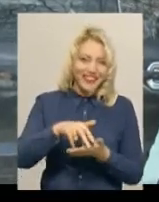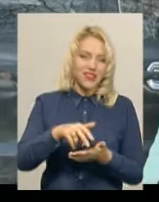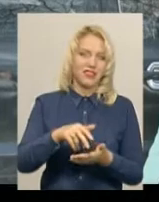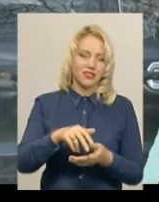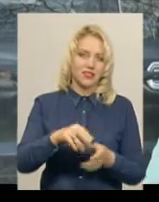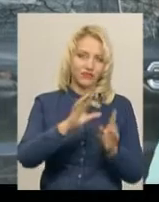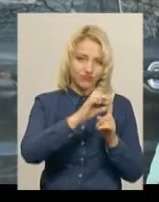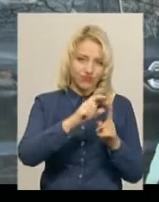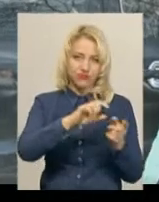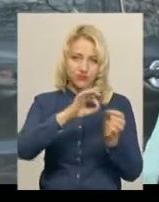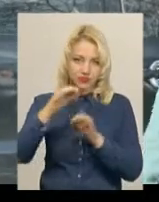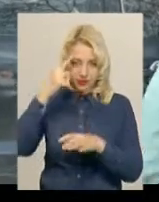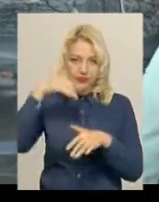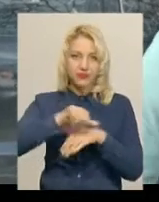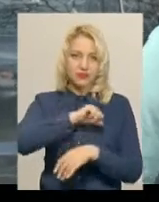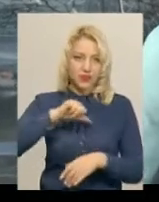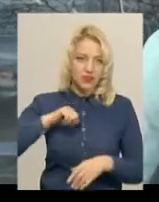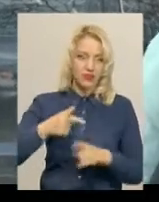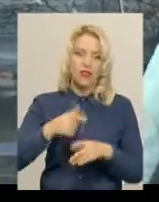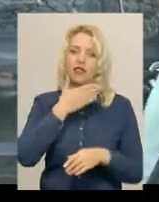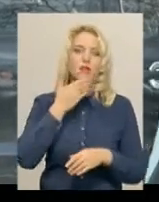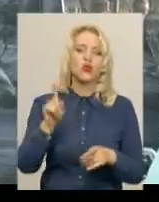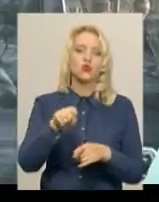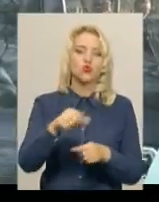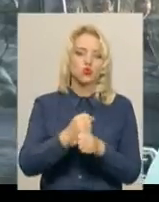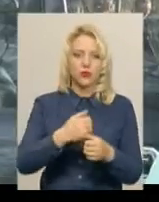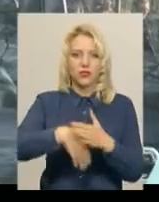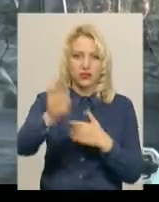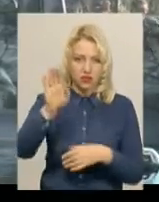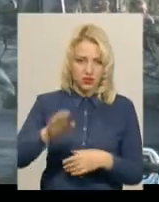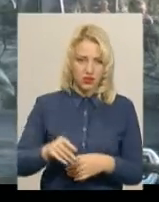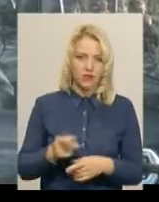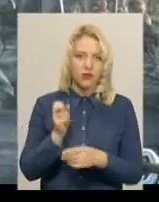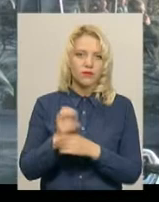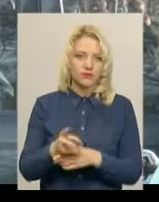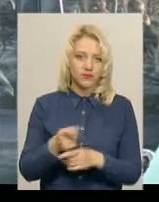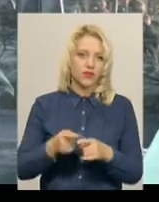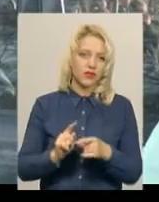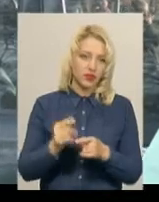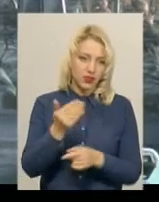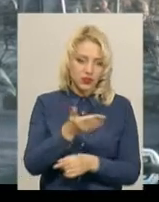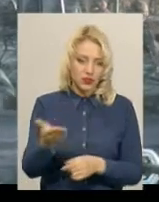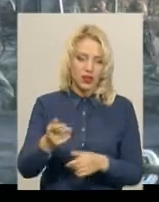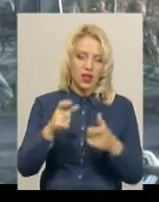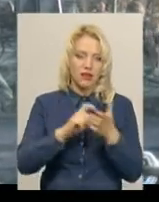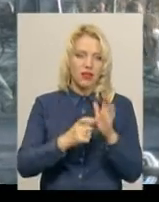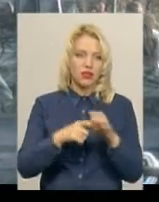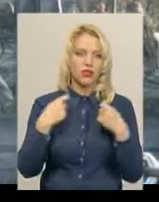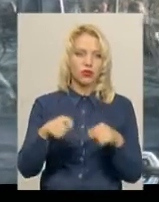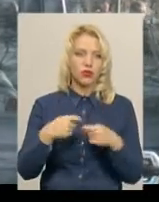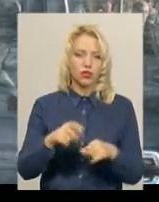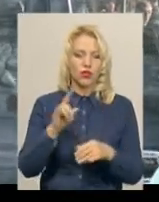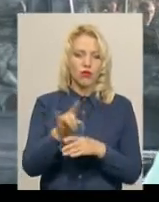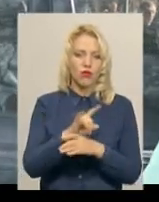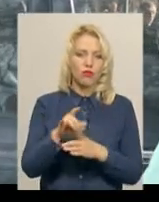так, як вона сказала. Виходьте звідси, бо вам тут немає що робити. Квартири продає до цього часу, обманює